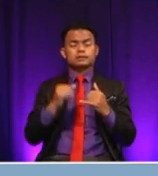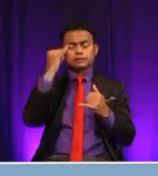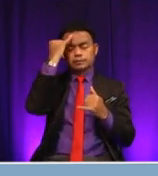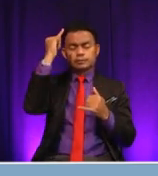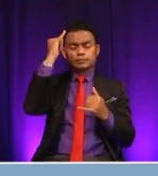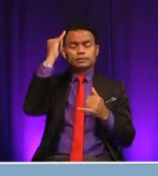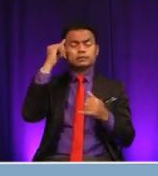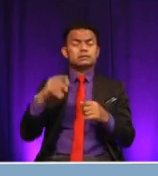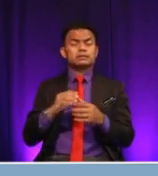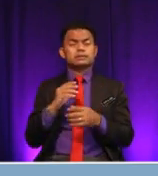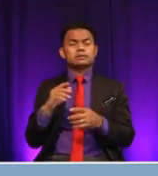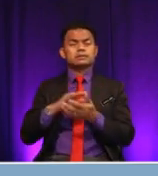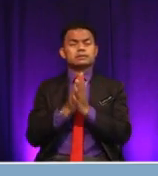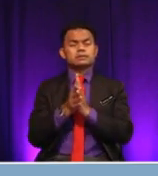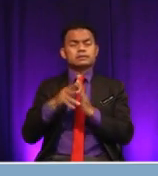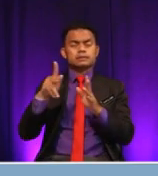pedoman